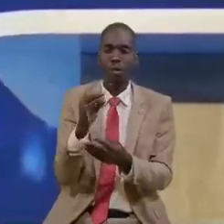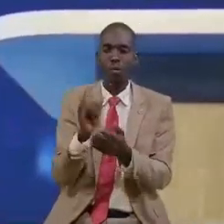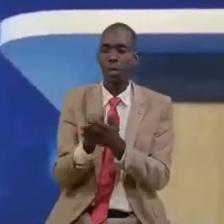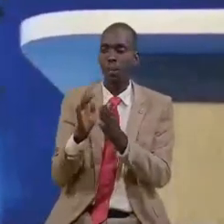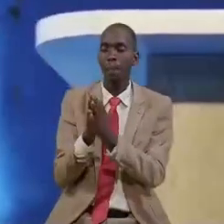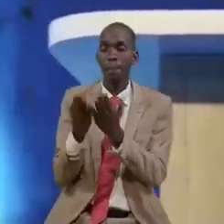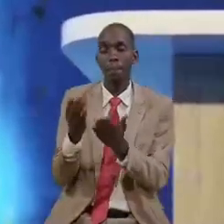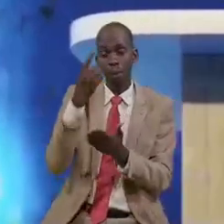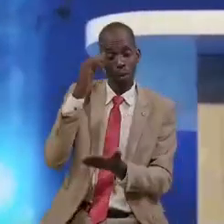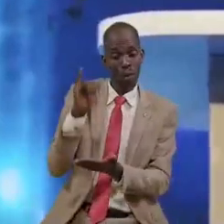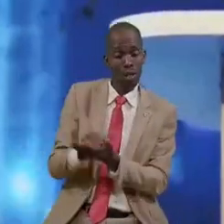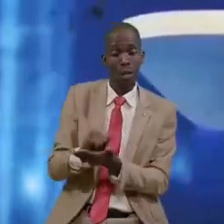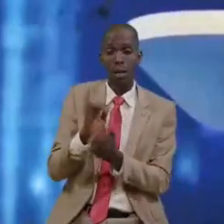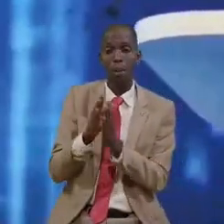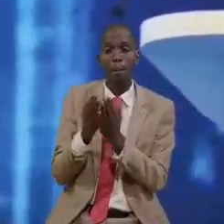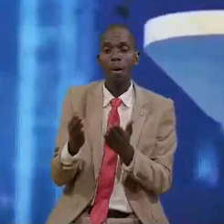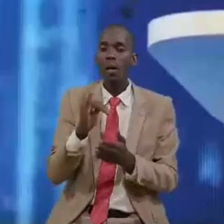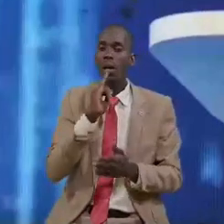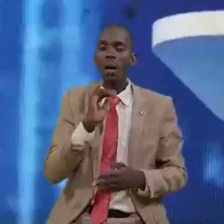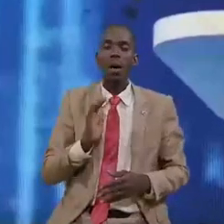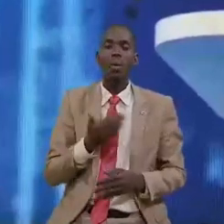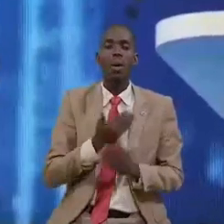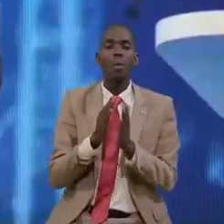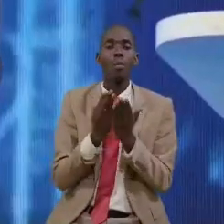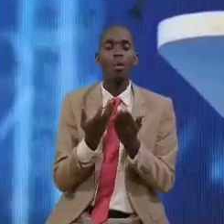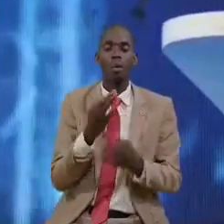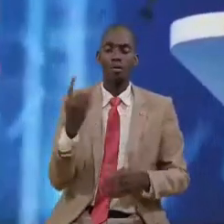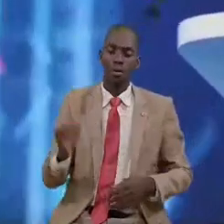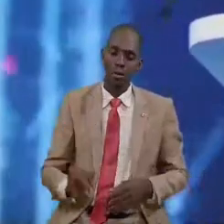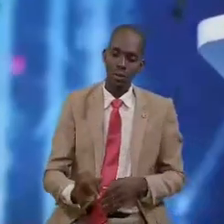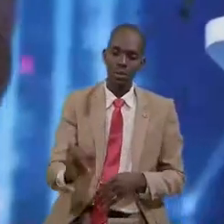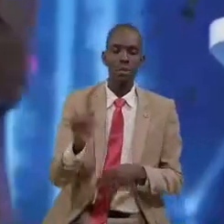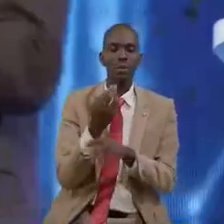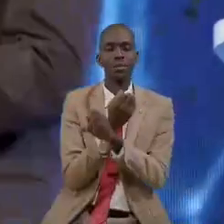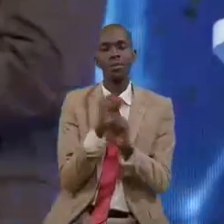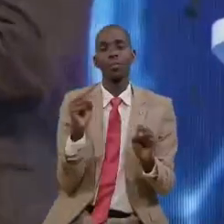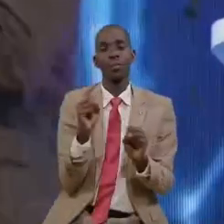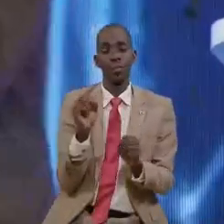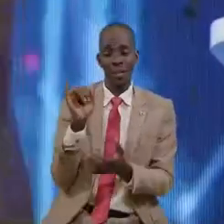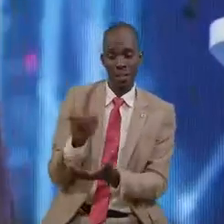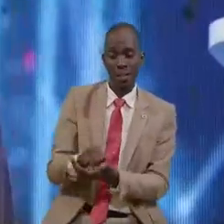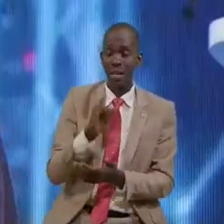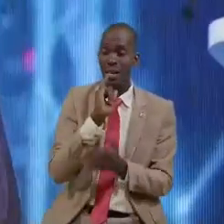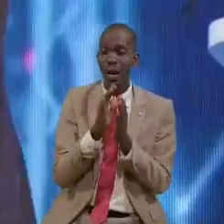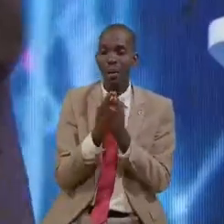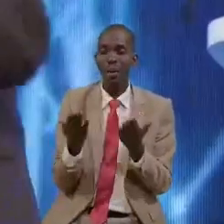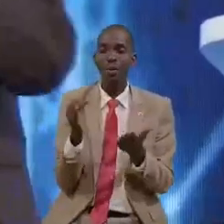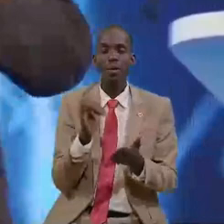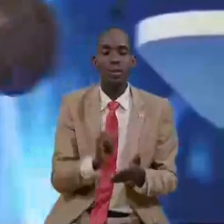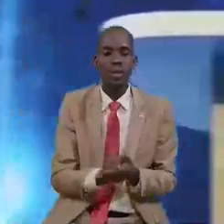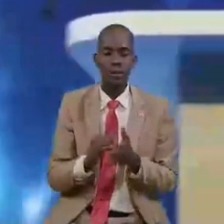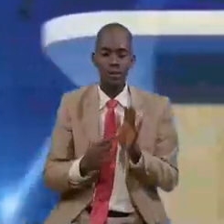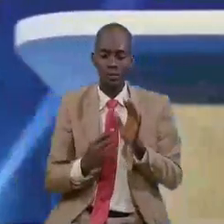sceaux de ce livre. Parce que c'est le livre de notre rédemption éternelle. C'est le livre qui contient la puissance